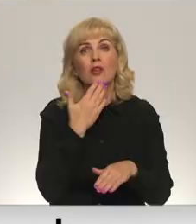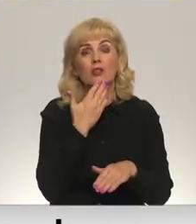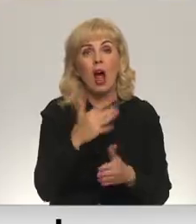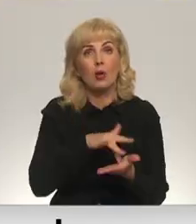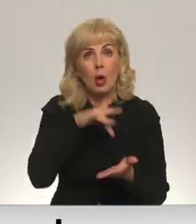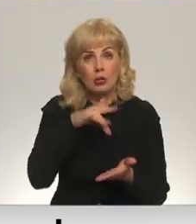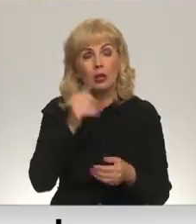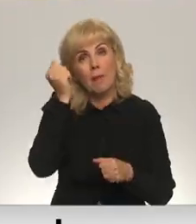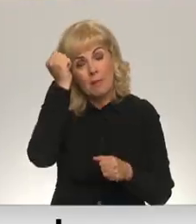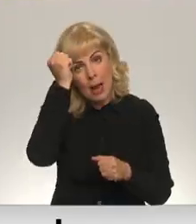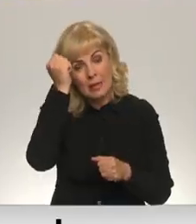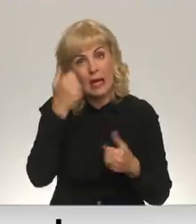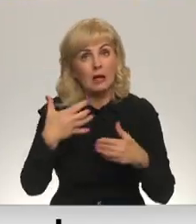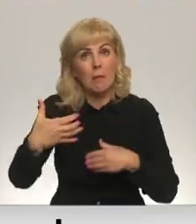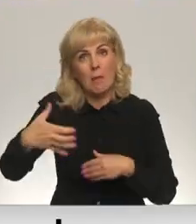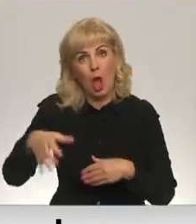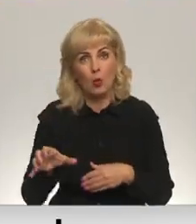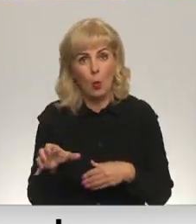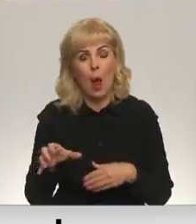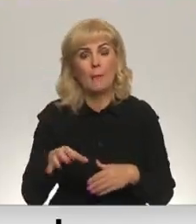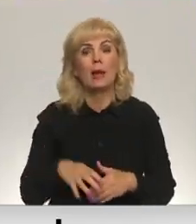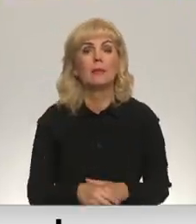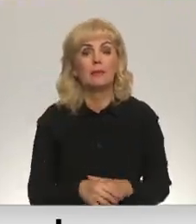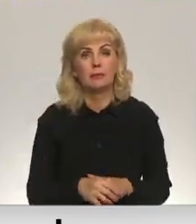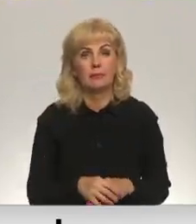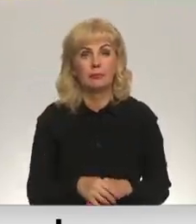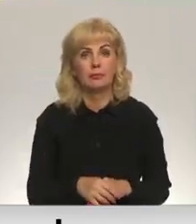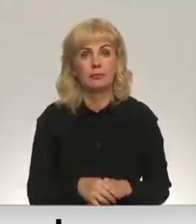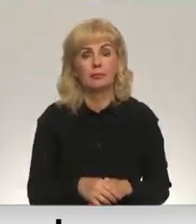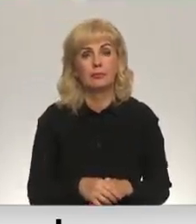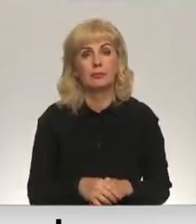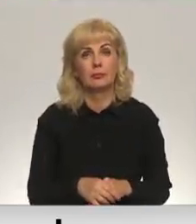un pieminekļu padome. Odita Krenberga, Māris Jurgensons, Latvijas televīzija.